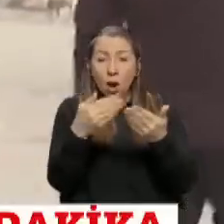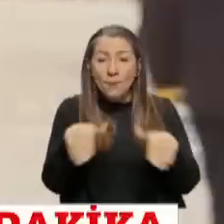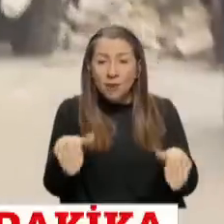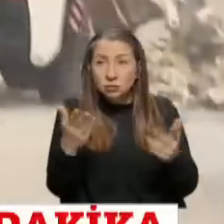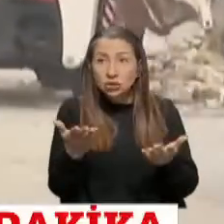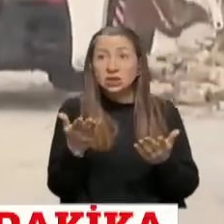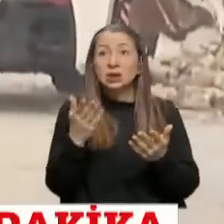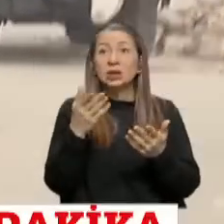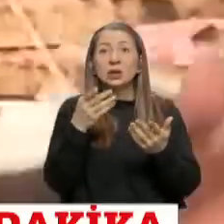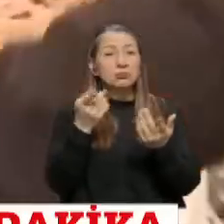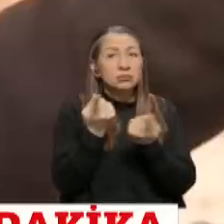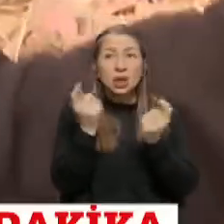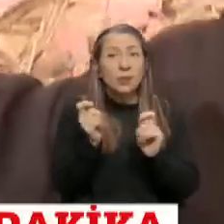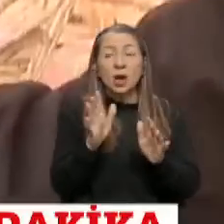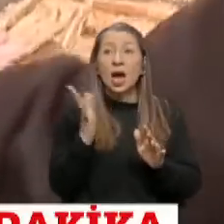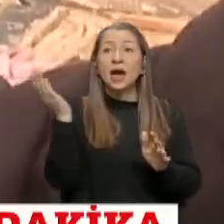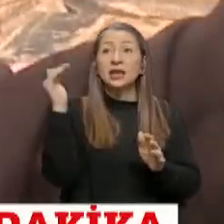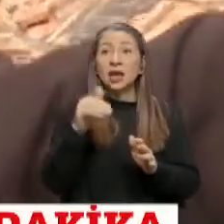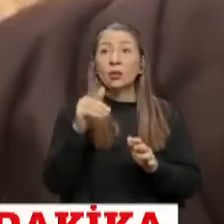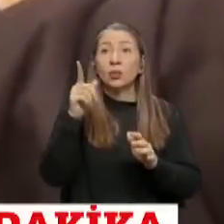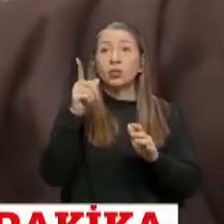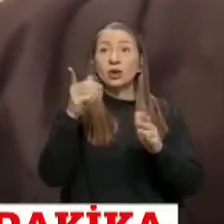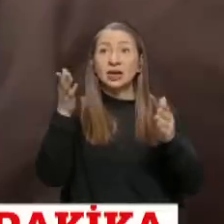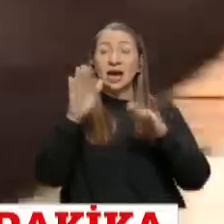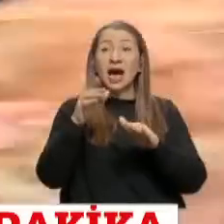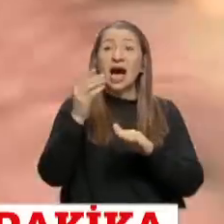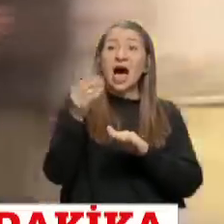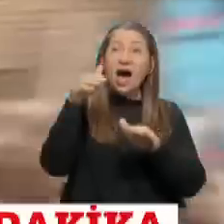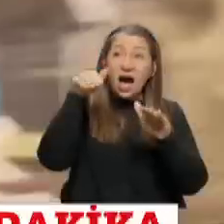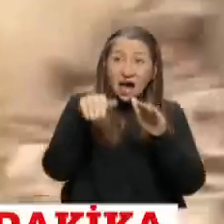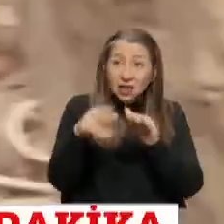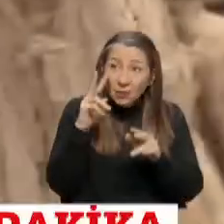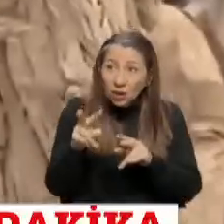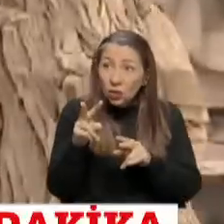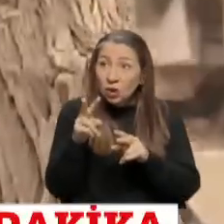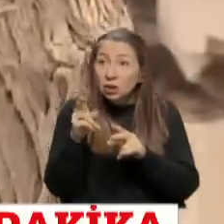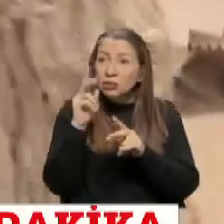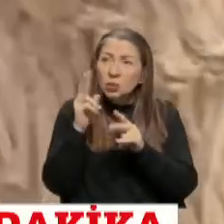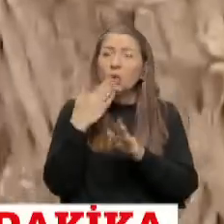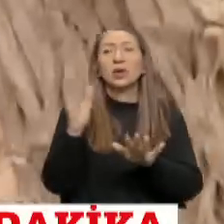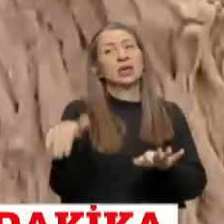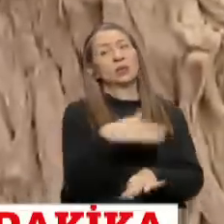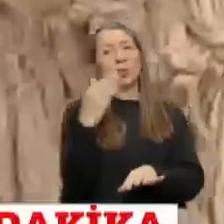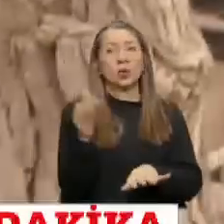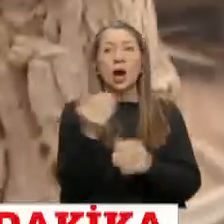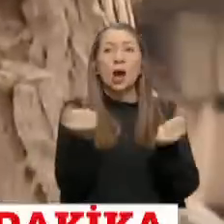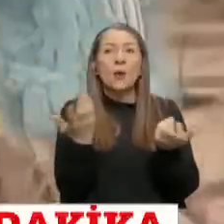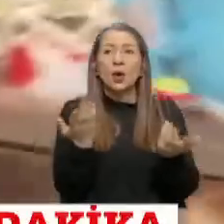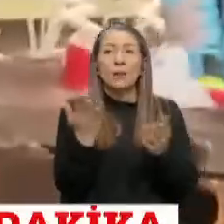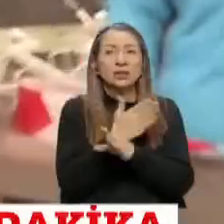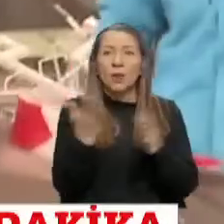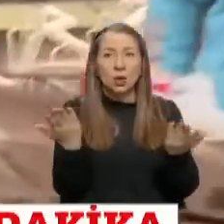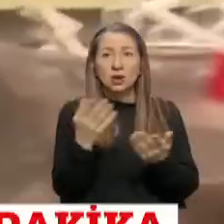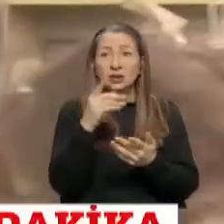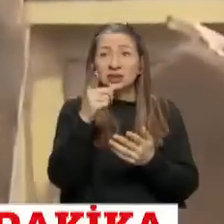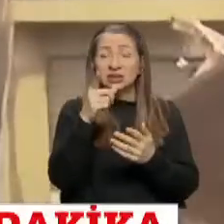kapanmış, iz de kapanmış. Her gelen bu enkazın altına bakıyor, çekiyor, geri gidiyor. Abi tamam, araç yok, gereç yok.